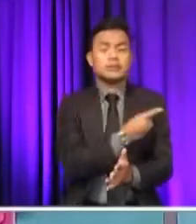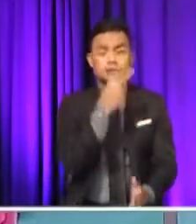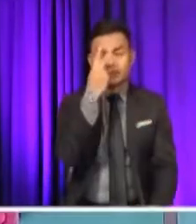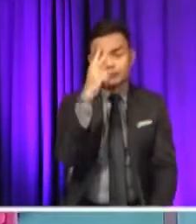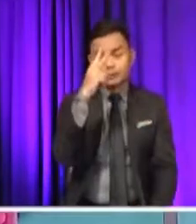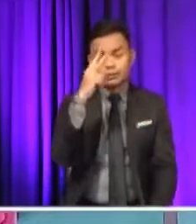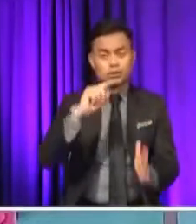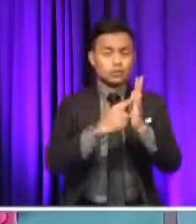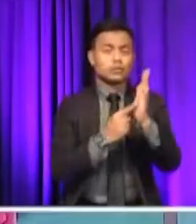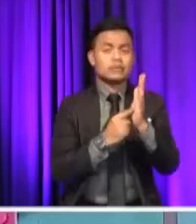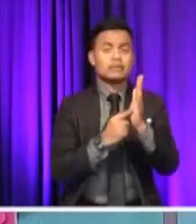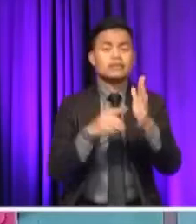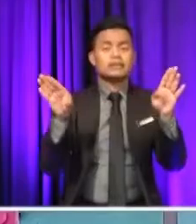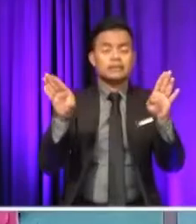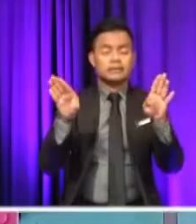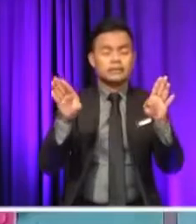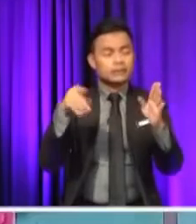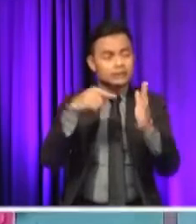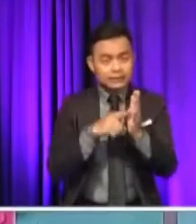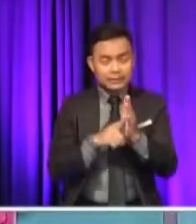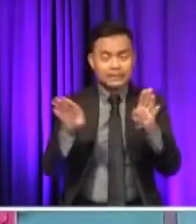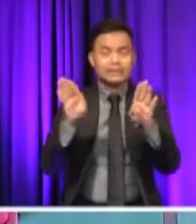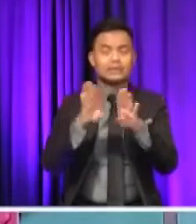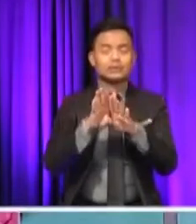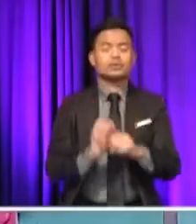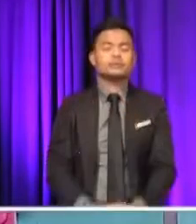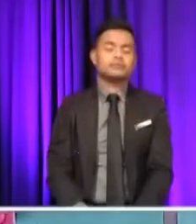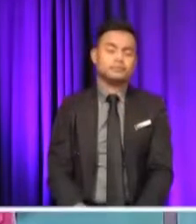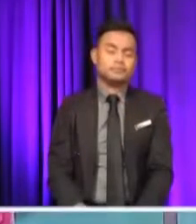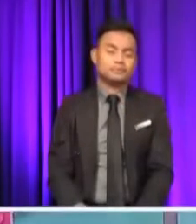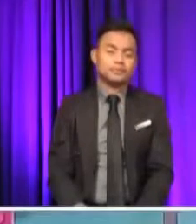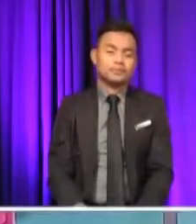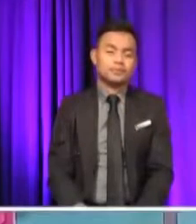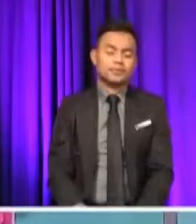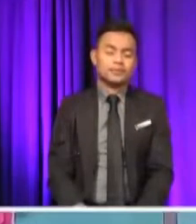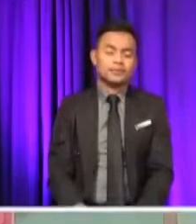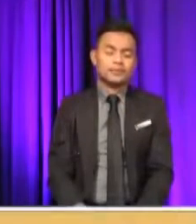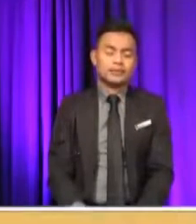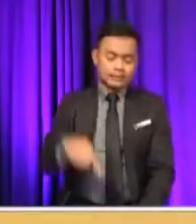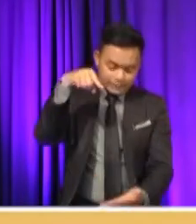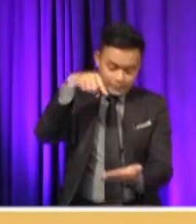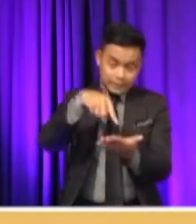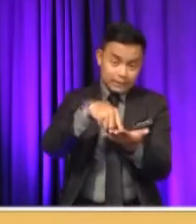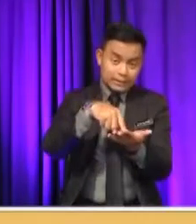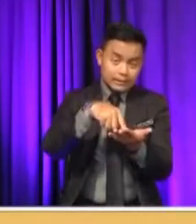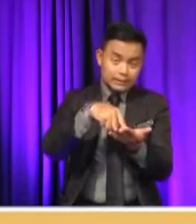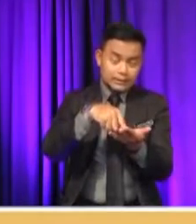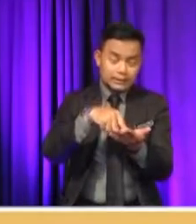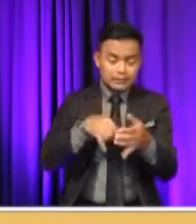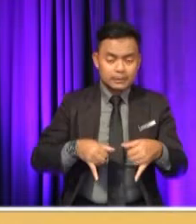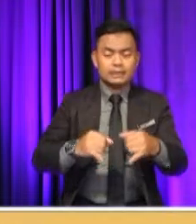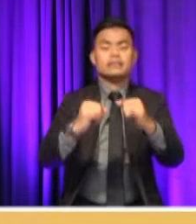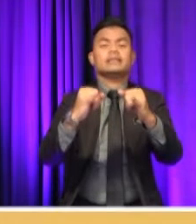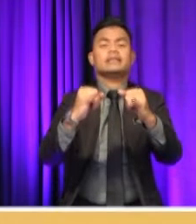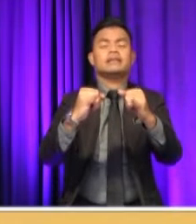tutup. Okey, Swiss tekan tutup ni arus mengalir apabila punat Swiss ditekan. Bila kita tekan, dia mengalir. Bila